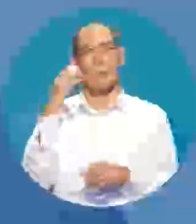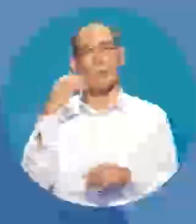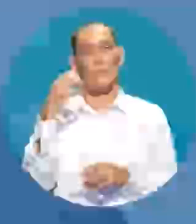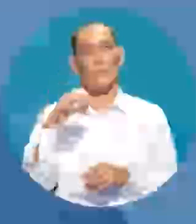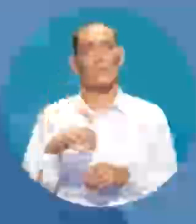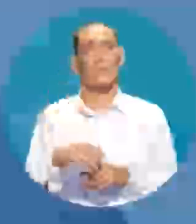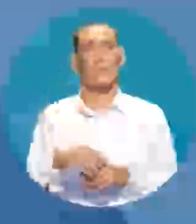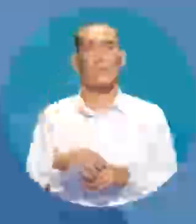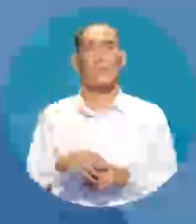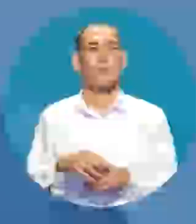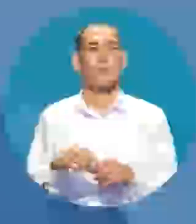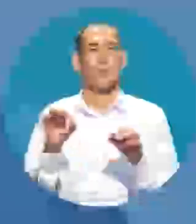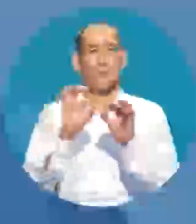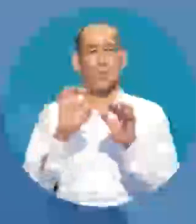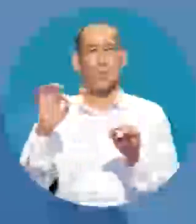kıyıp baslayımız.